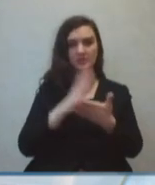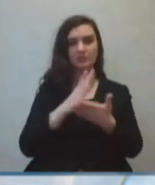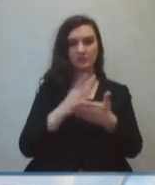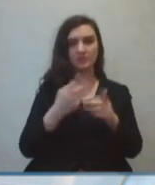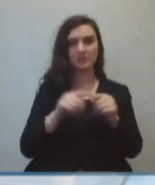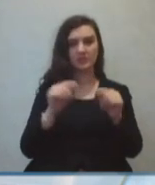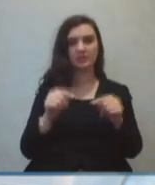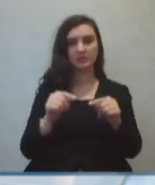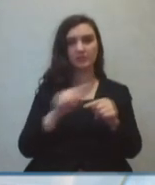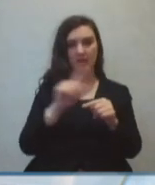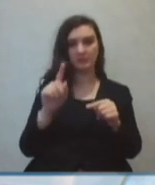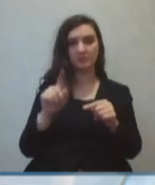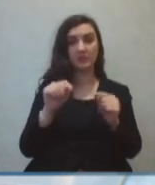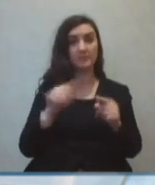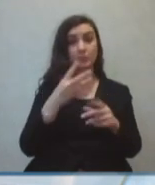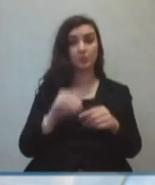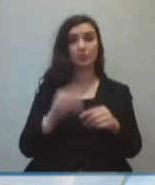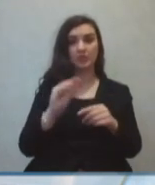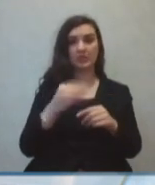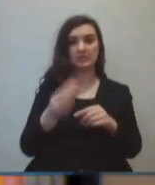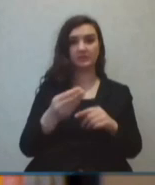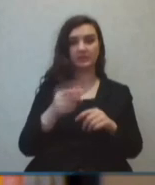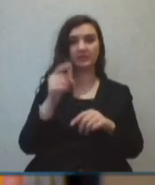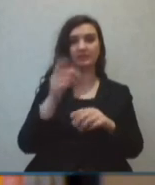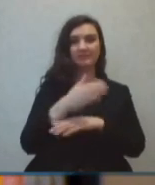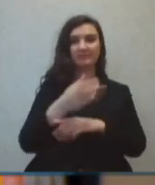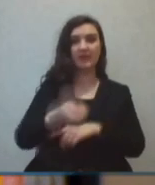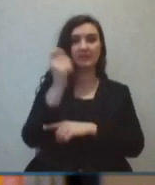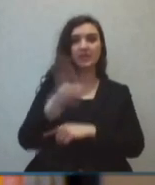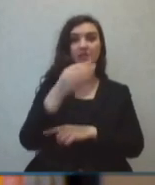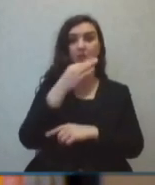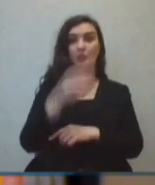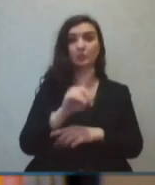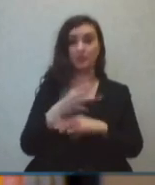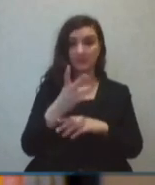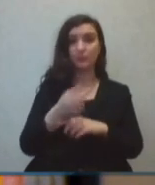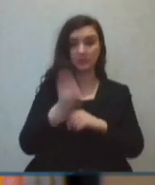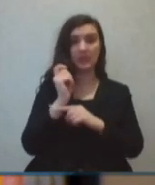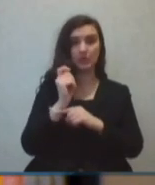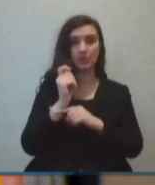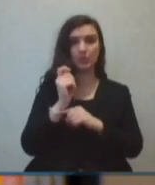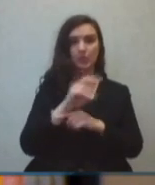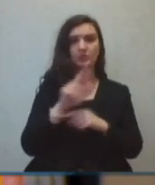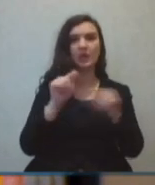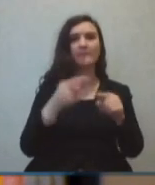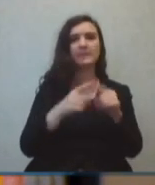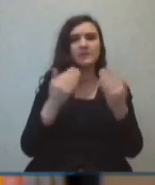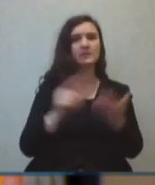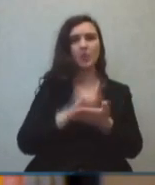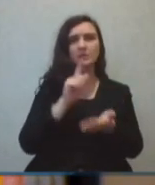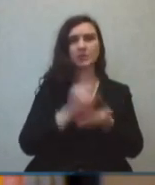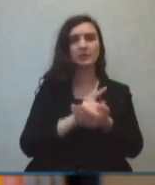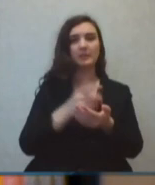ასეთი ფენომენი, მაგრამ იმ წუთში გაძლევენ ანკეს. გეუბნებიან, რომ თევზი უნდა დაიჭირო და ამისთვის